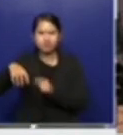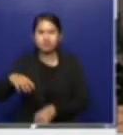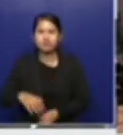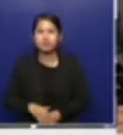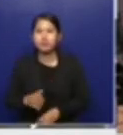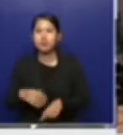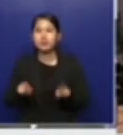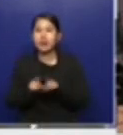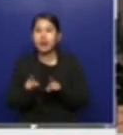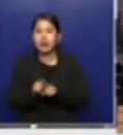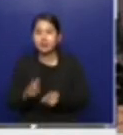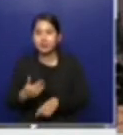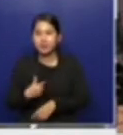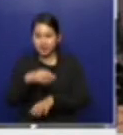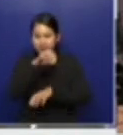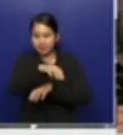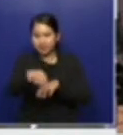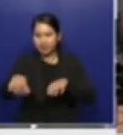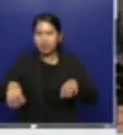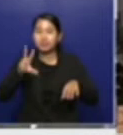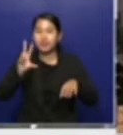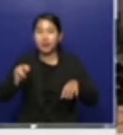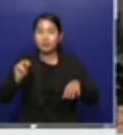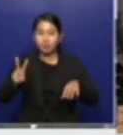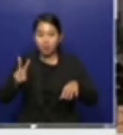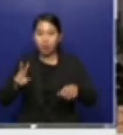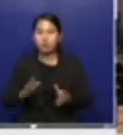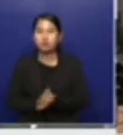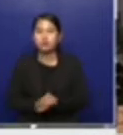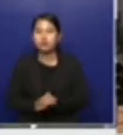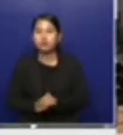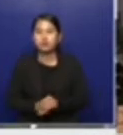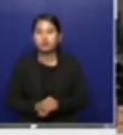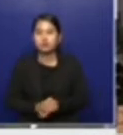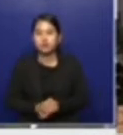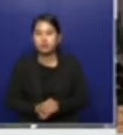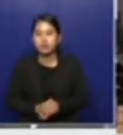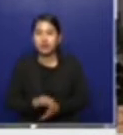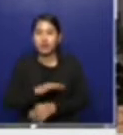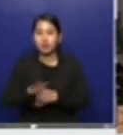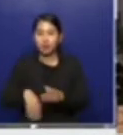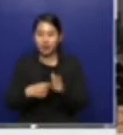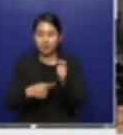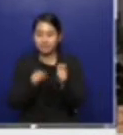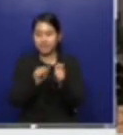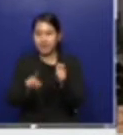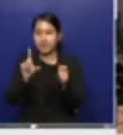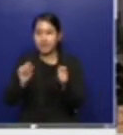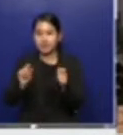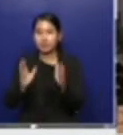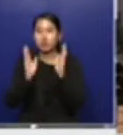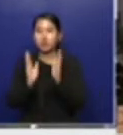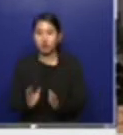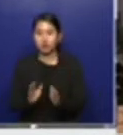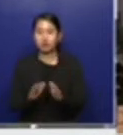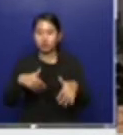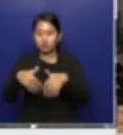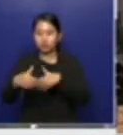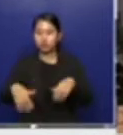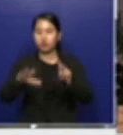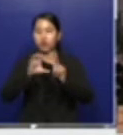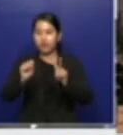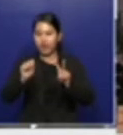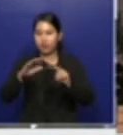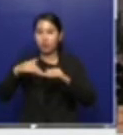ำเภอธารินทร์มี32แห่งมีทั้งหมด20อำเภอประชากร 200,000 กว่าคน